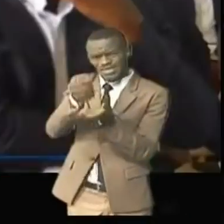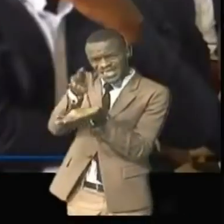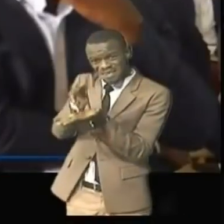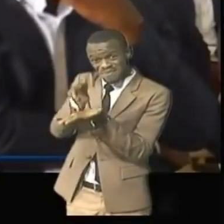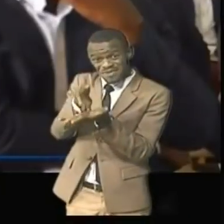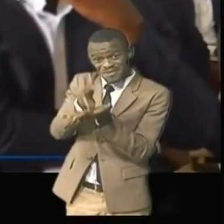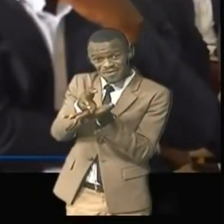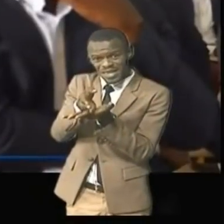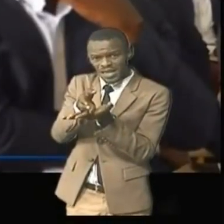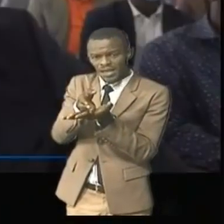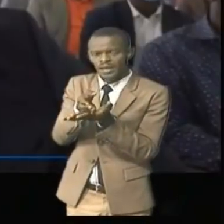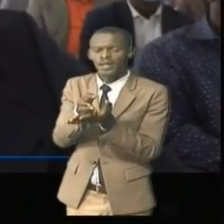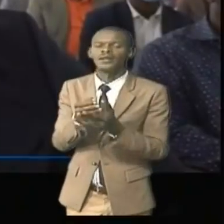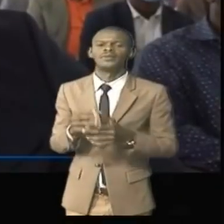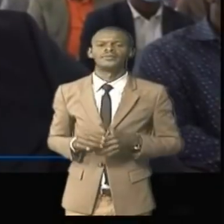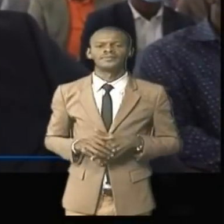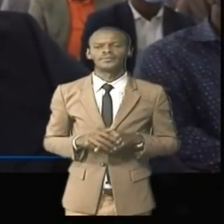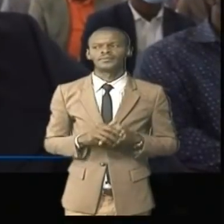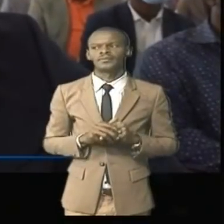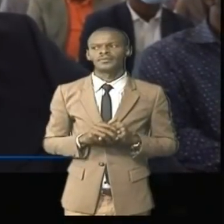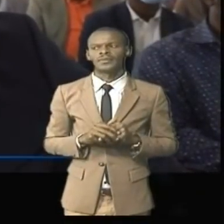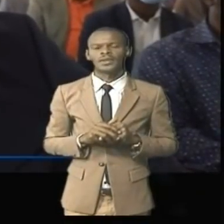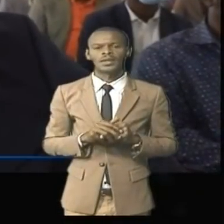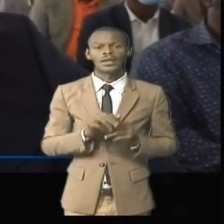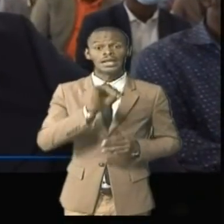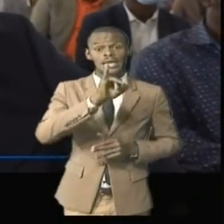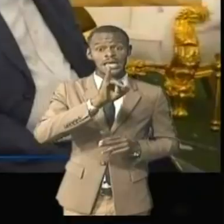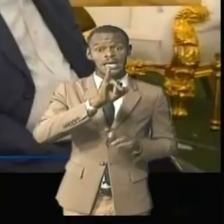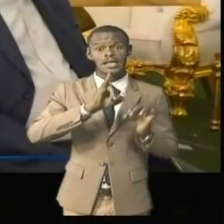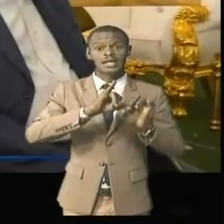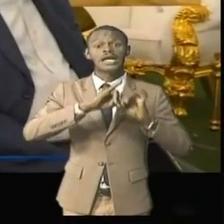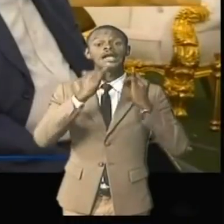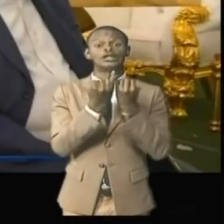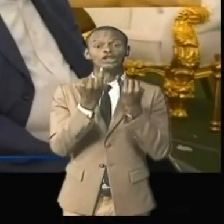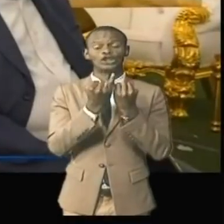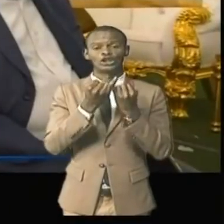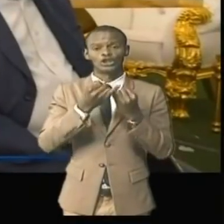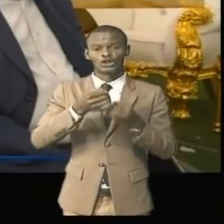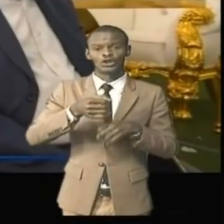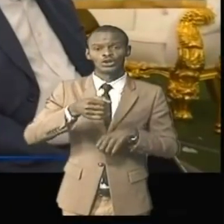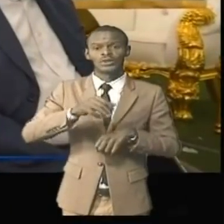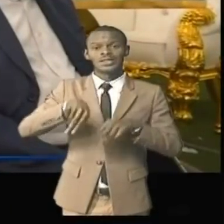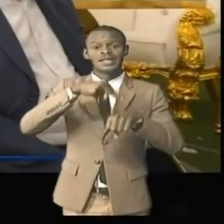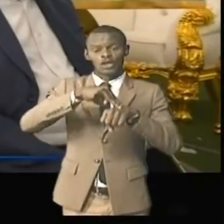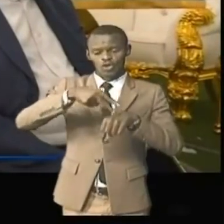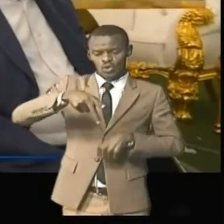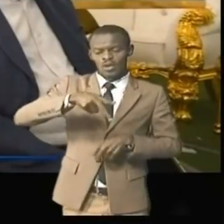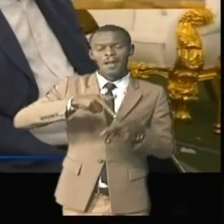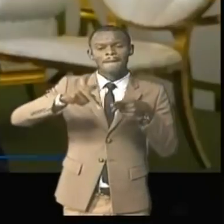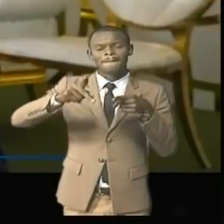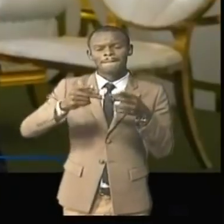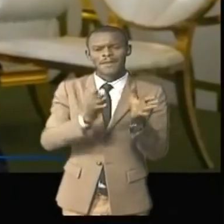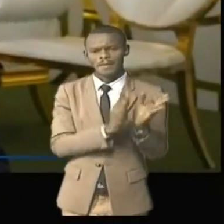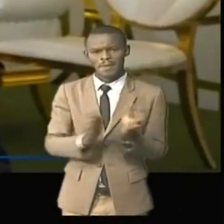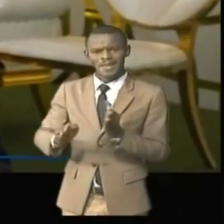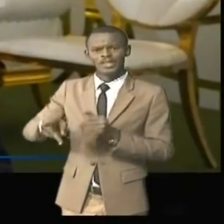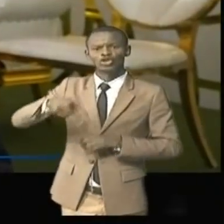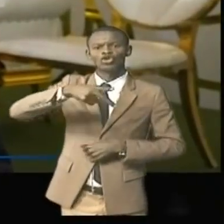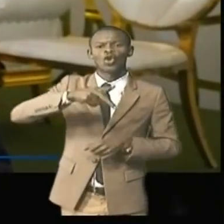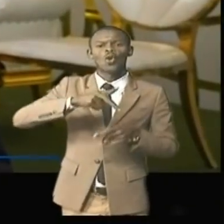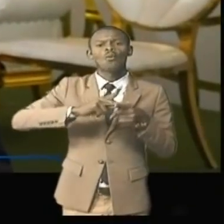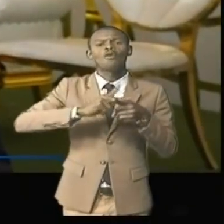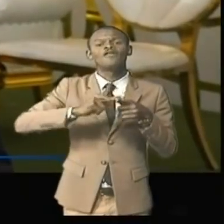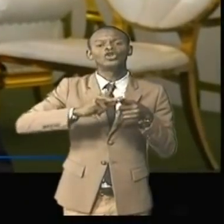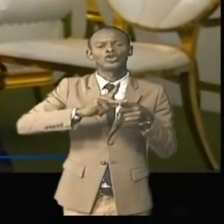L'Institut national de préparation professionnelle Lualaba, plusieurs entreprises privées regroupées au sein de l'AFEC ont pris part